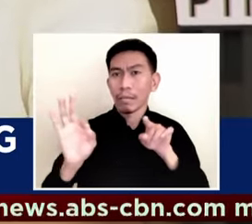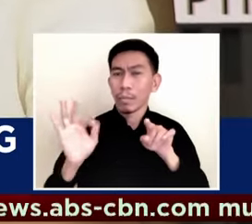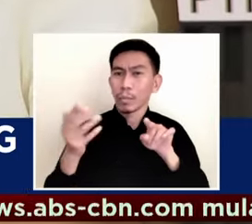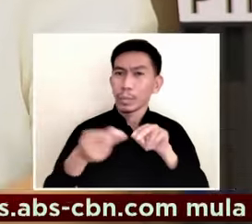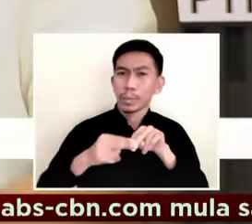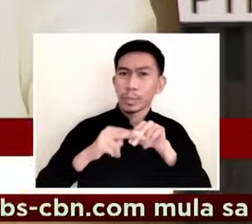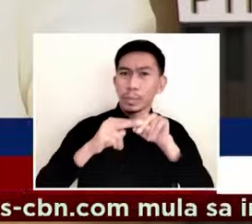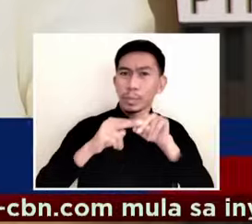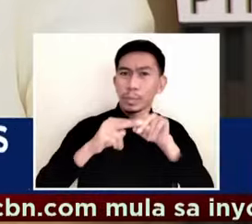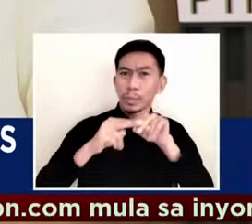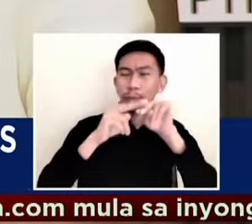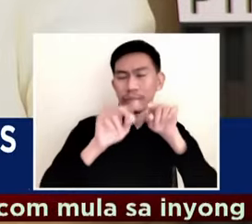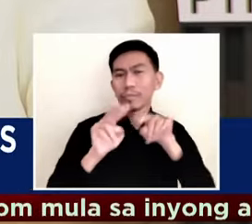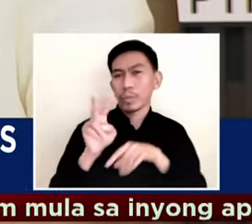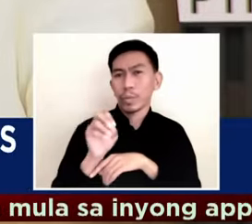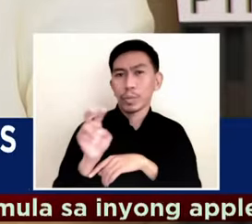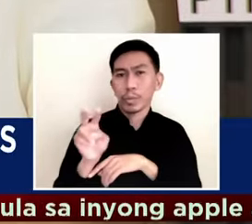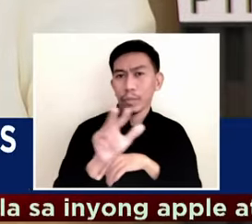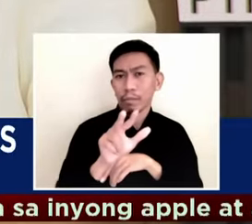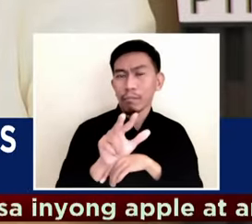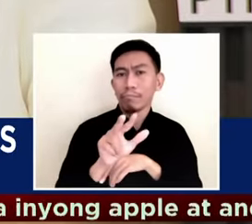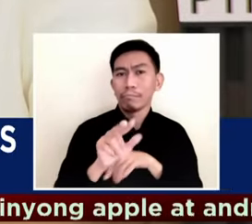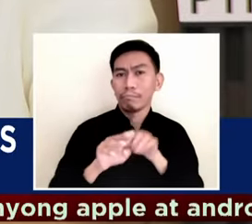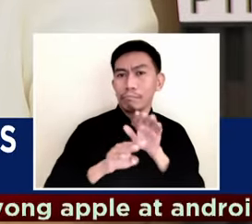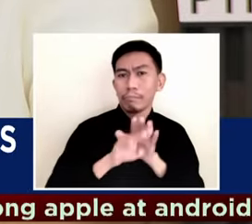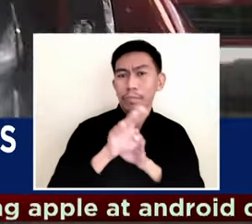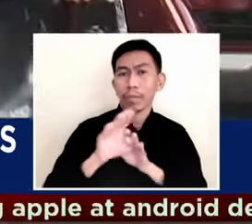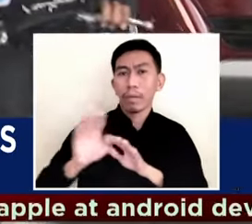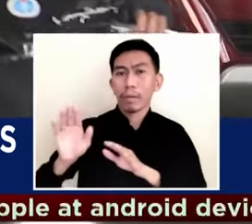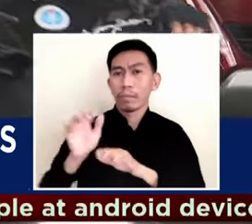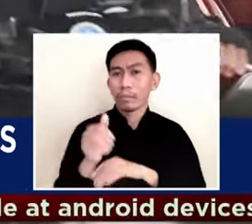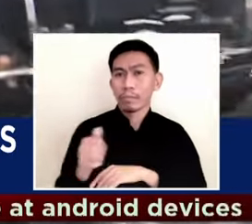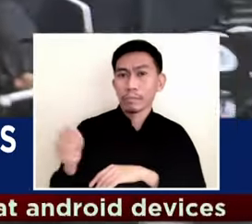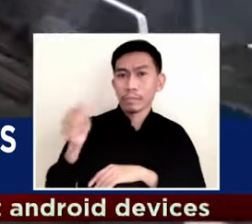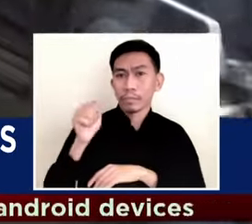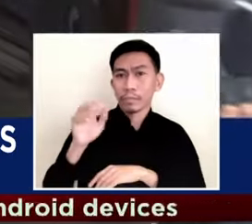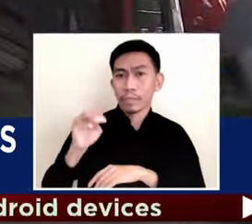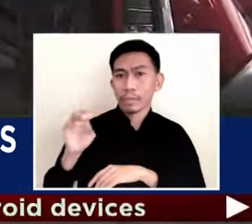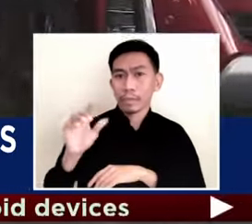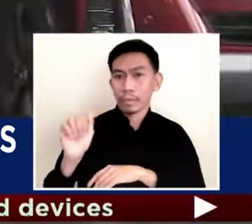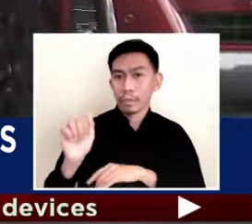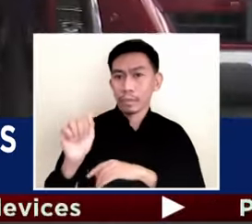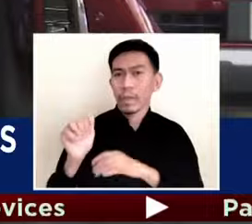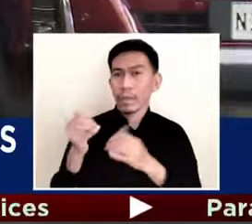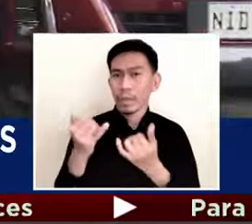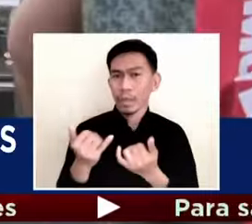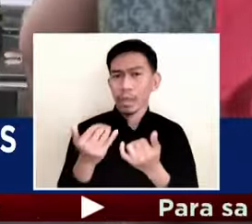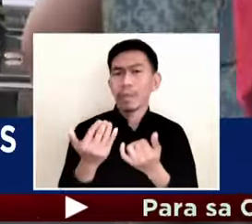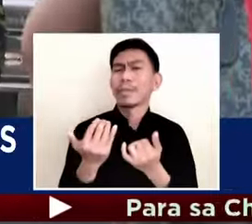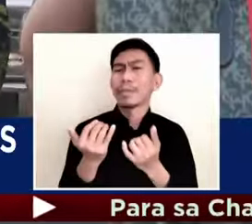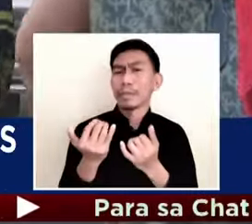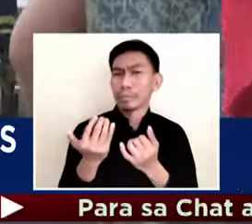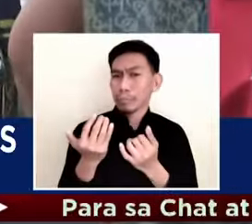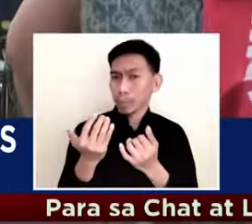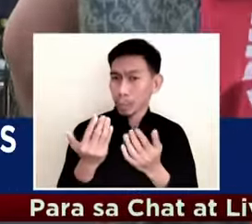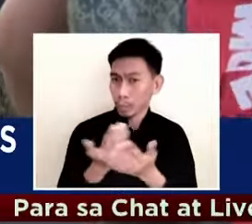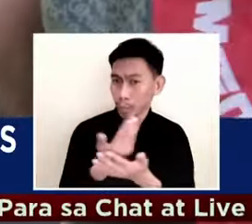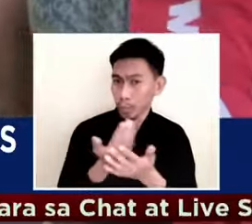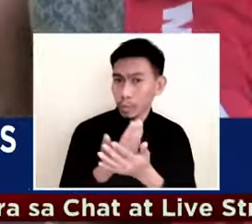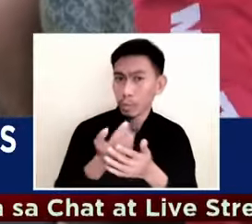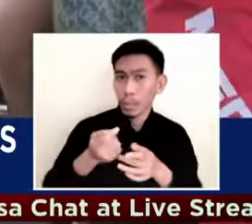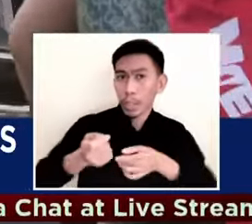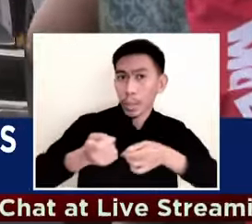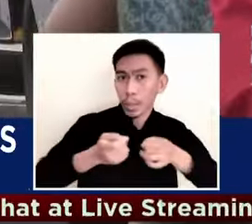2023. Ayon kay MMDA Acting Chairman Don Artes, hindi na bago ang pag-regulate sa e-bikes at e-trikes sa mga